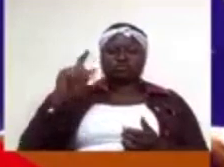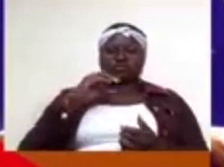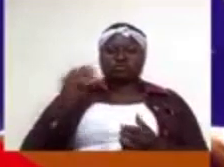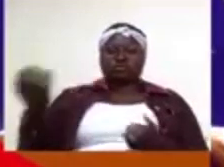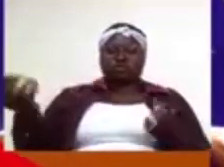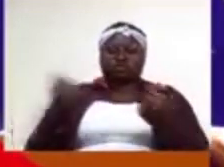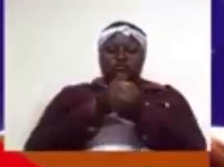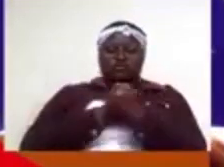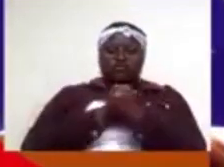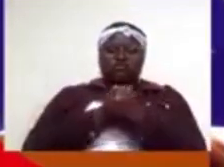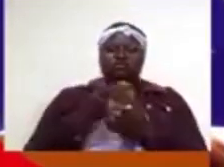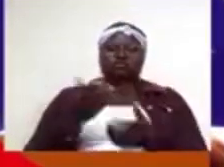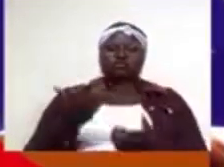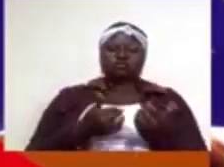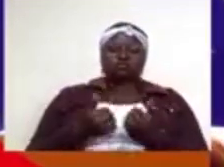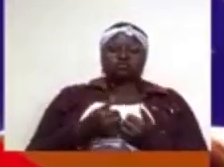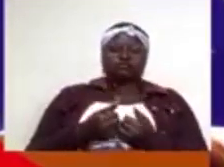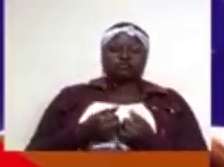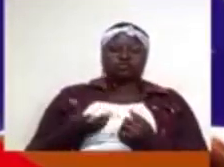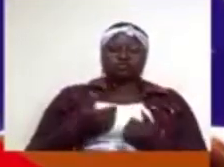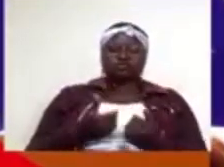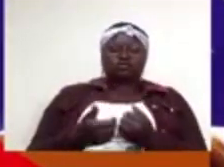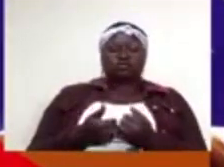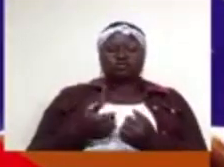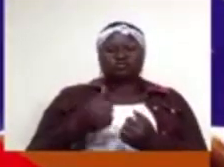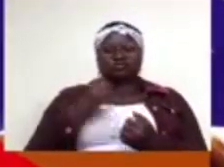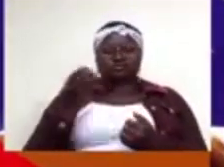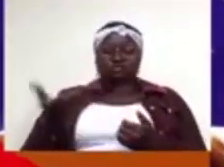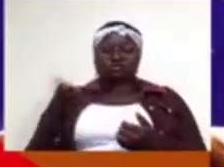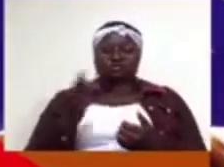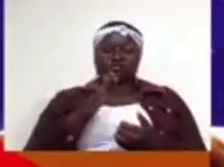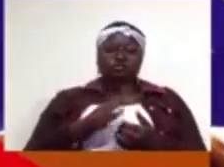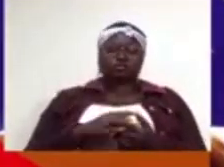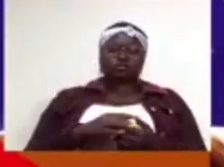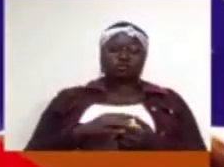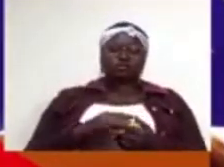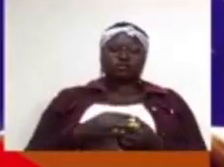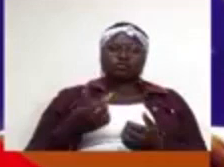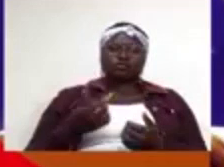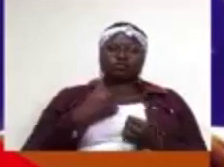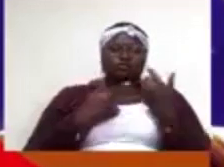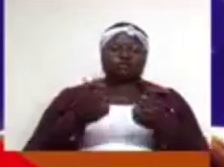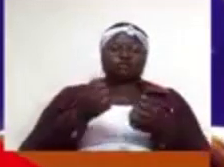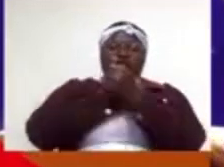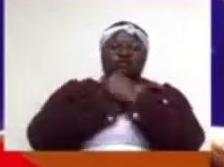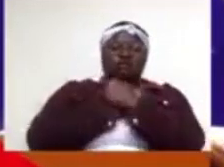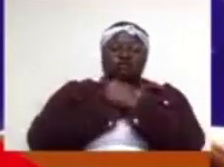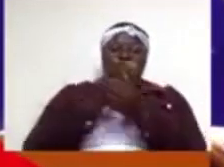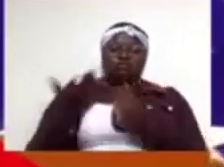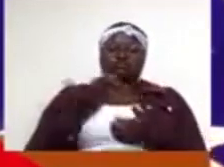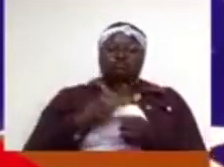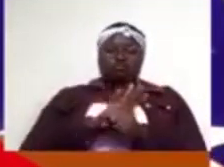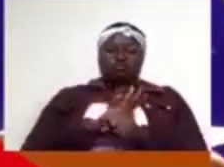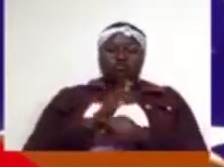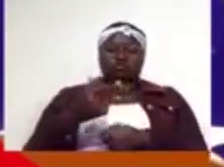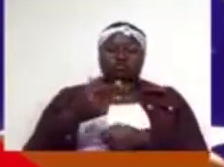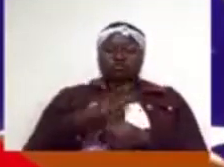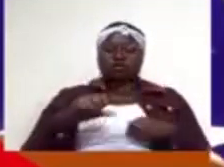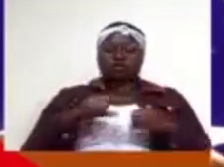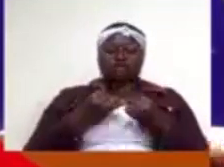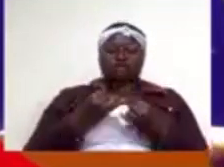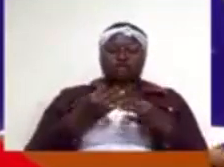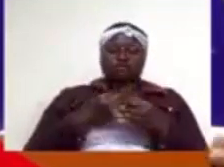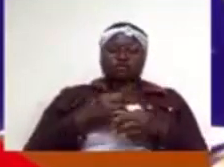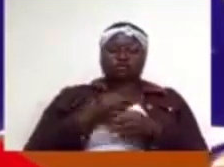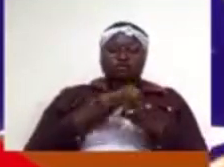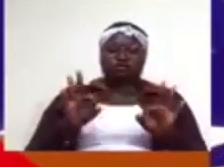we obsessive. You are so obsessed with this person. Na tuga unawedete mundu ri ni hakoro na freedom ya atiriri.